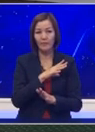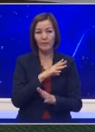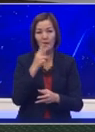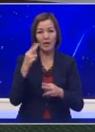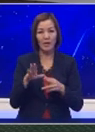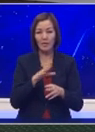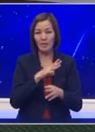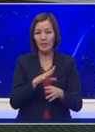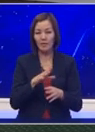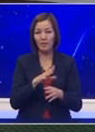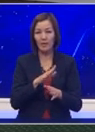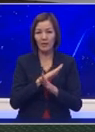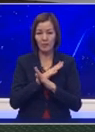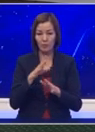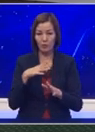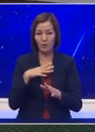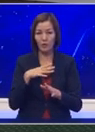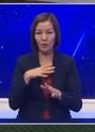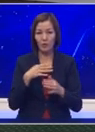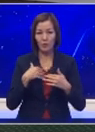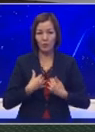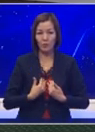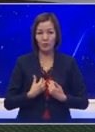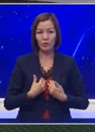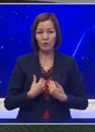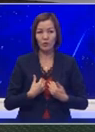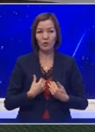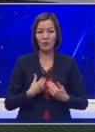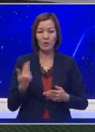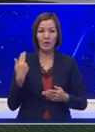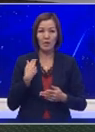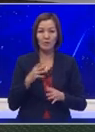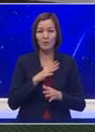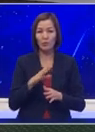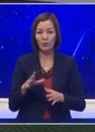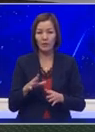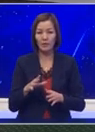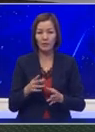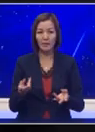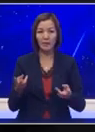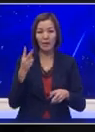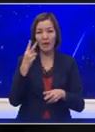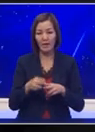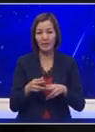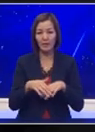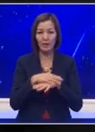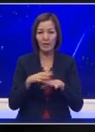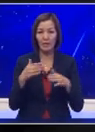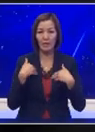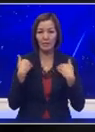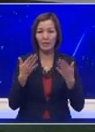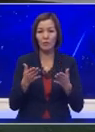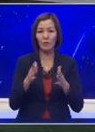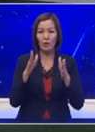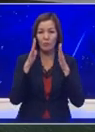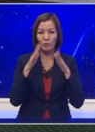алмай дүниеден озып кетті. Соның ісін мойнына қарыз болмасын деп аяқтап міне халқына тарту етіп жатырмыз. Мұсылман